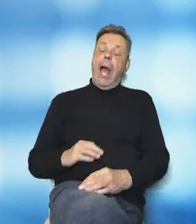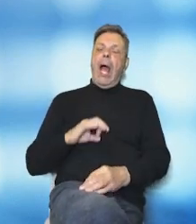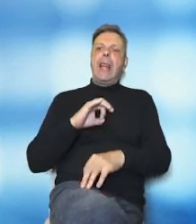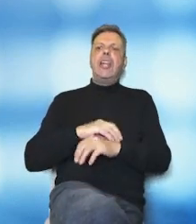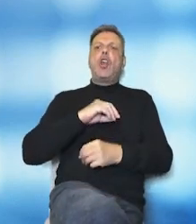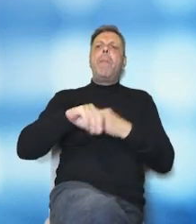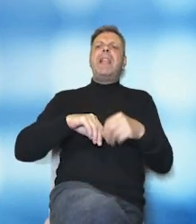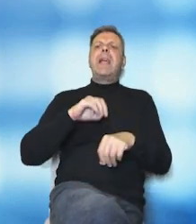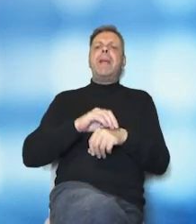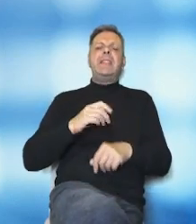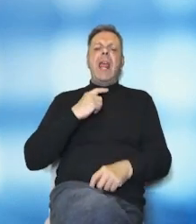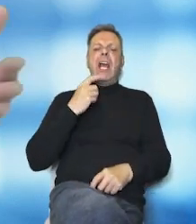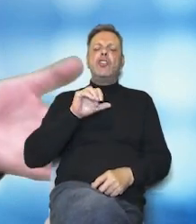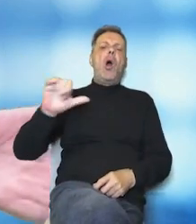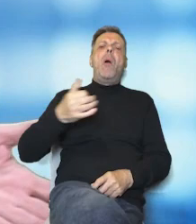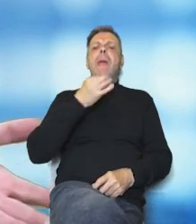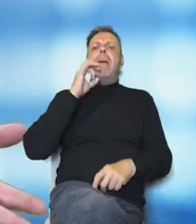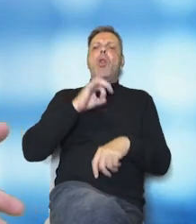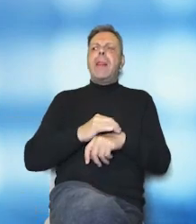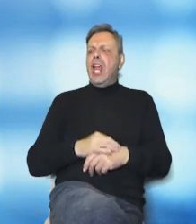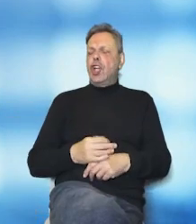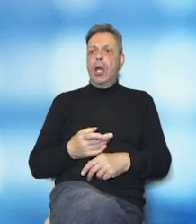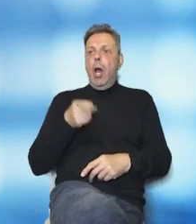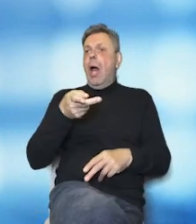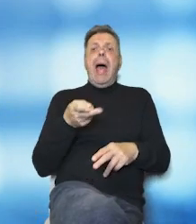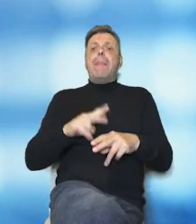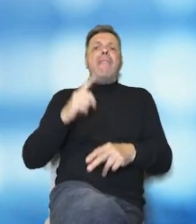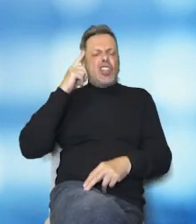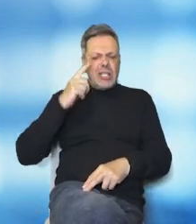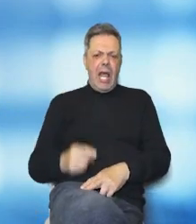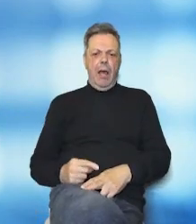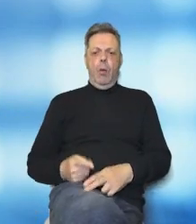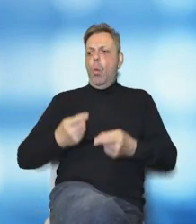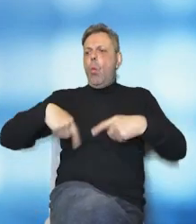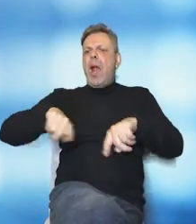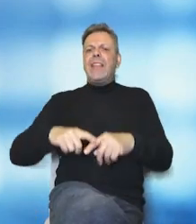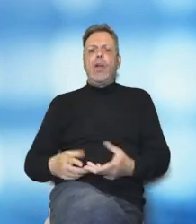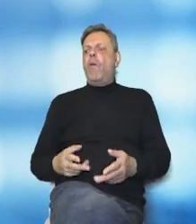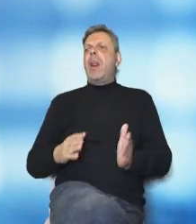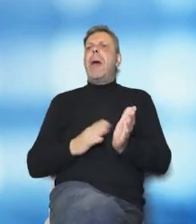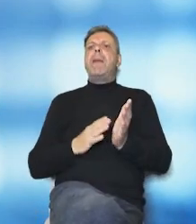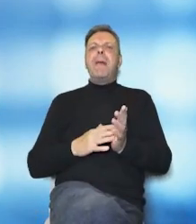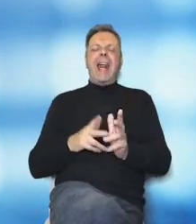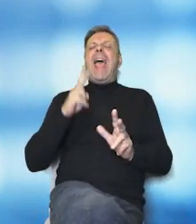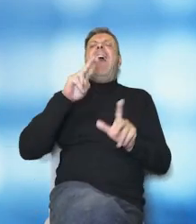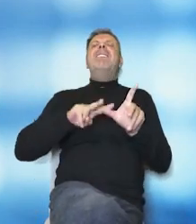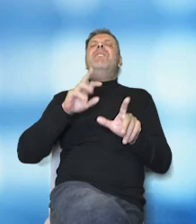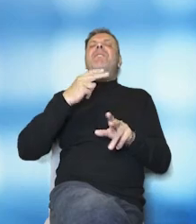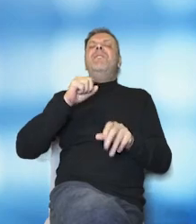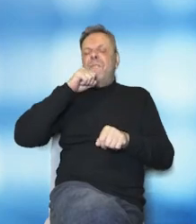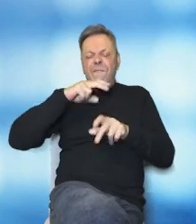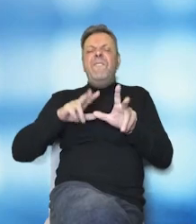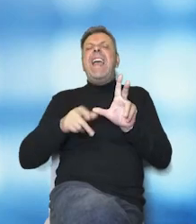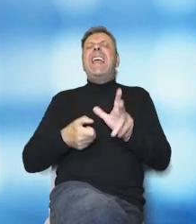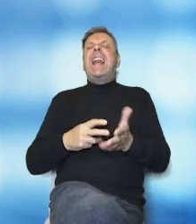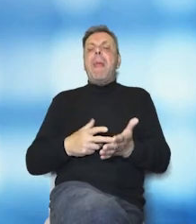medicine mi se čini u stvari kao najbolji liječnik, najsvestraniji liječnik. Negdje u kategoriji, recimo, veterinara, koji mora sve znati jer mu životinja